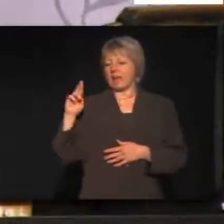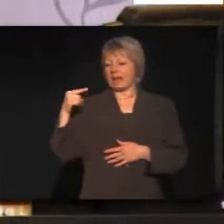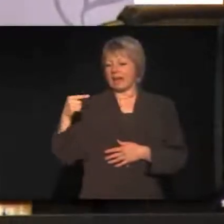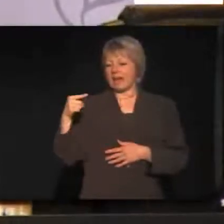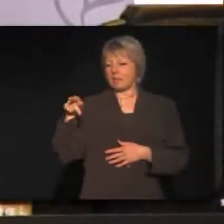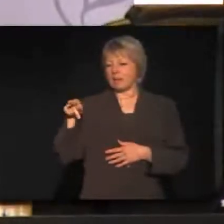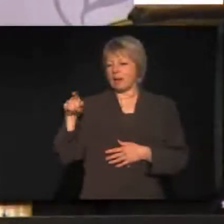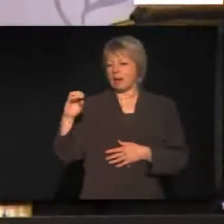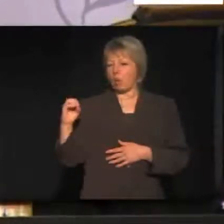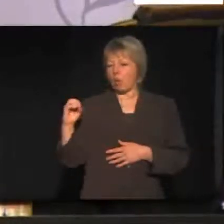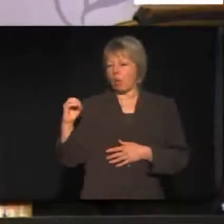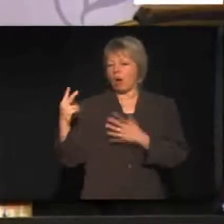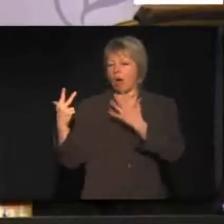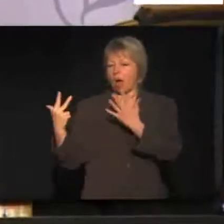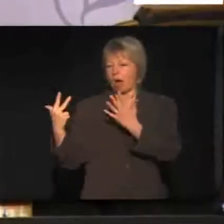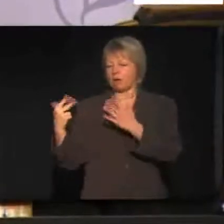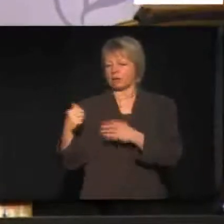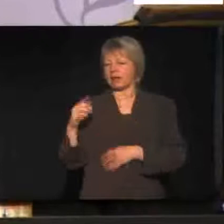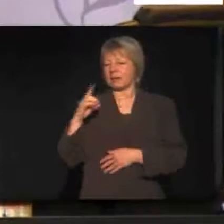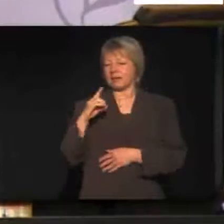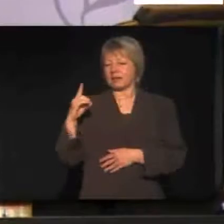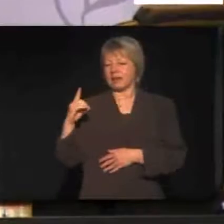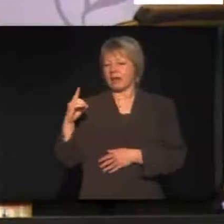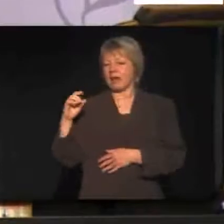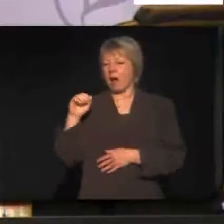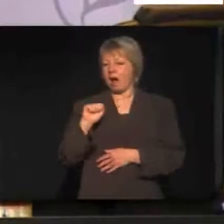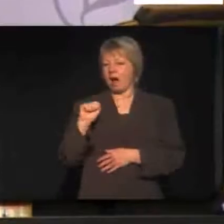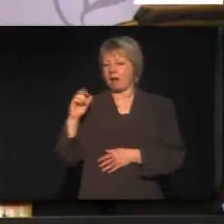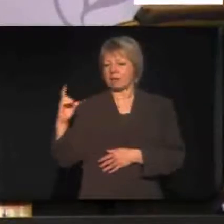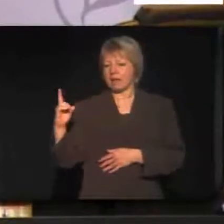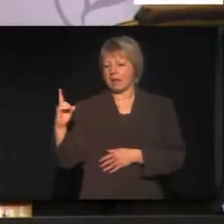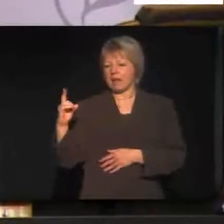frgpo 8 ddad